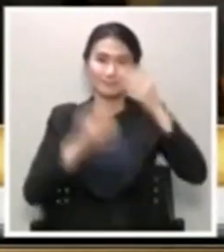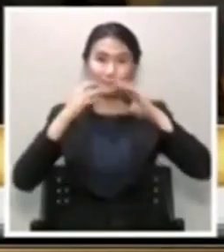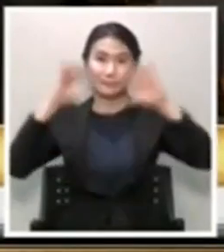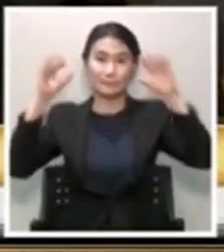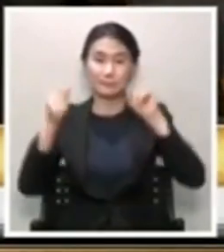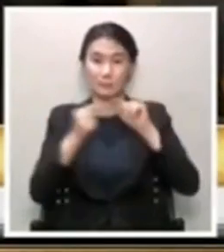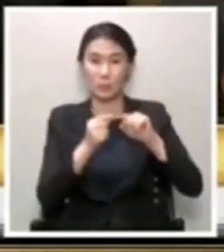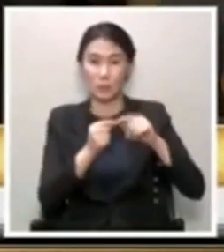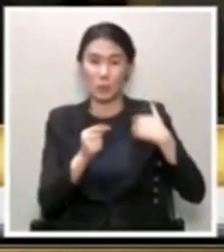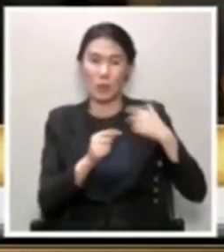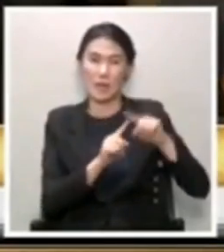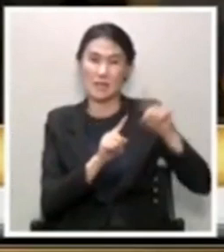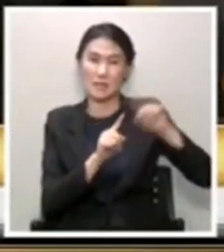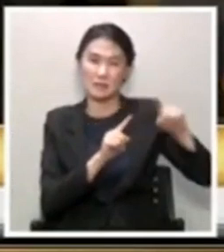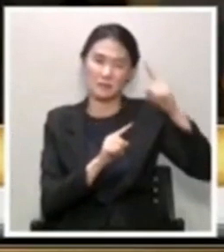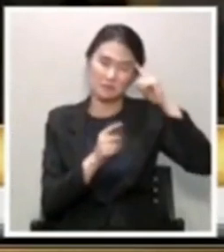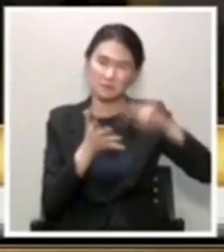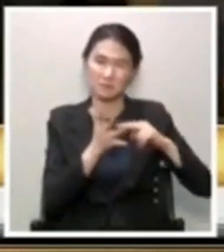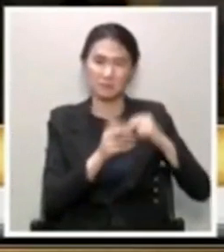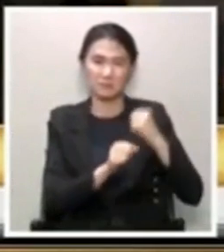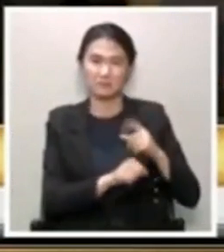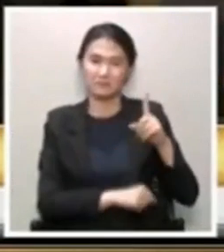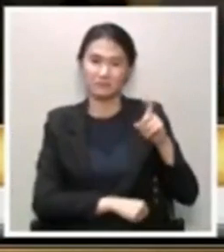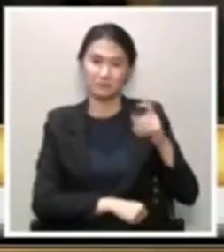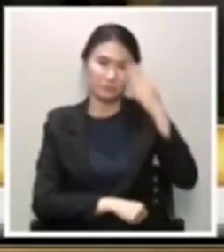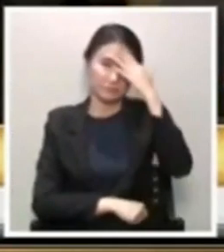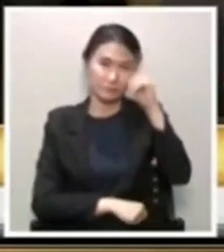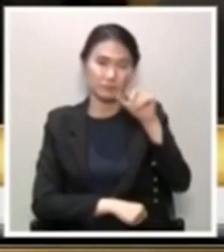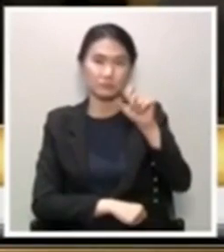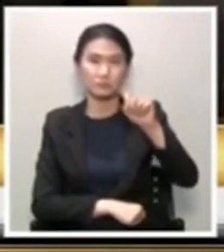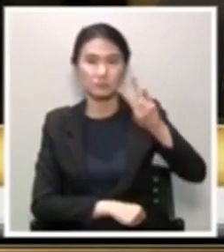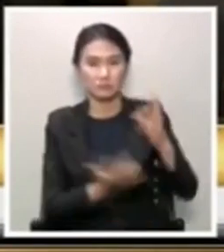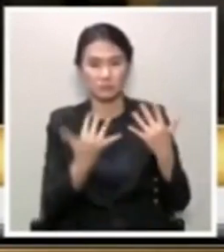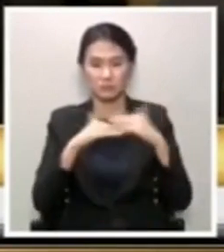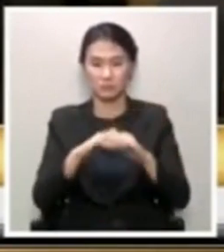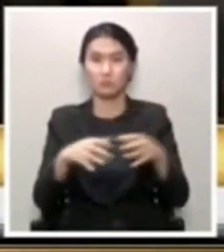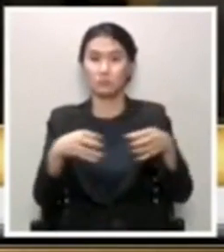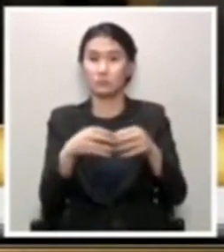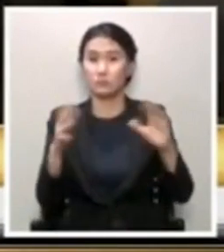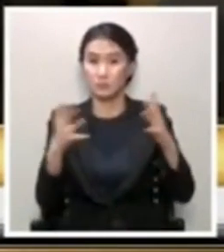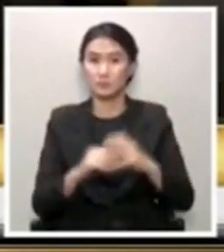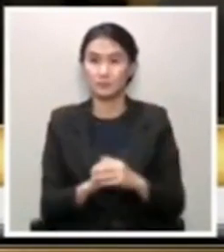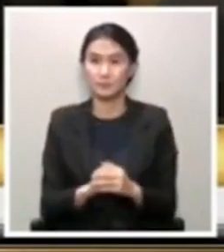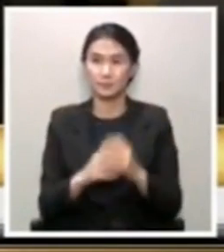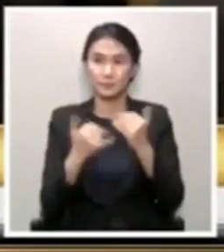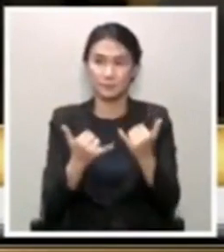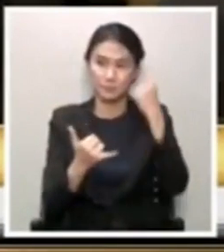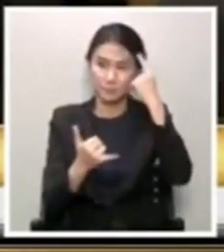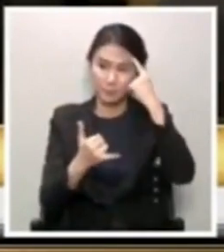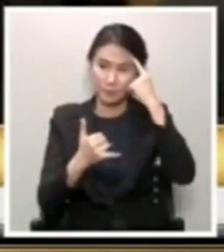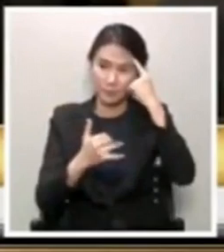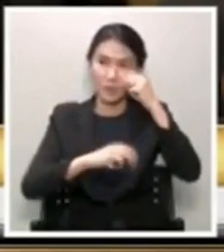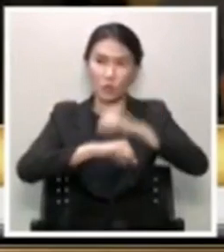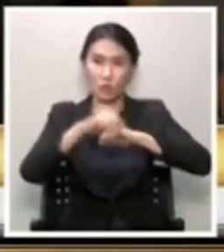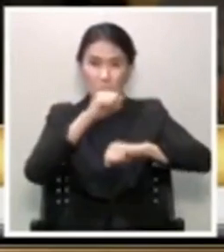ได้อันดับ1ไม่มีทางที่ตั้งได้ครับเพราะคุณไม่มีสว.เป็นพวกนะครับดังนั้นเนี่ยการกําหนดโครงสร้างรัฐธร